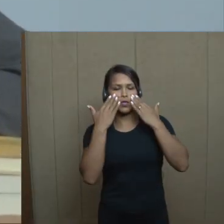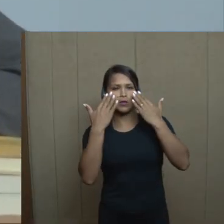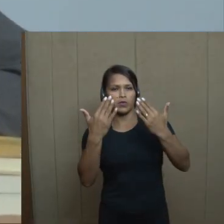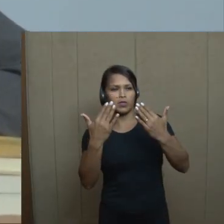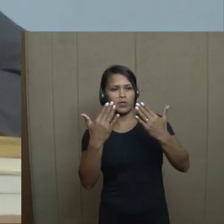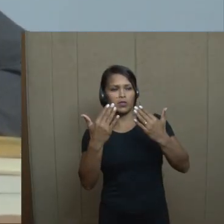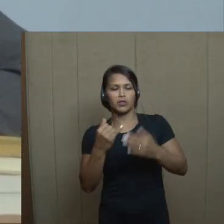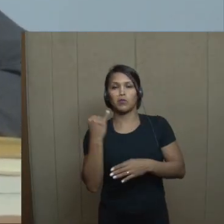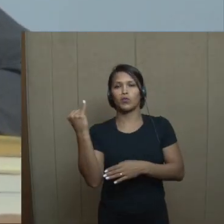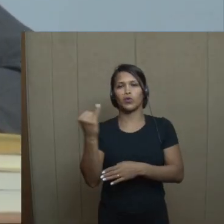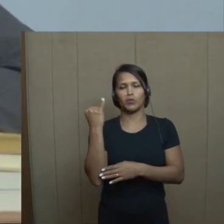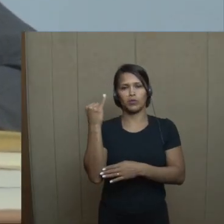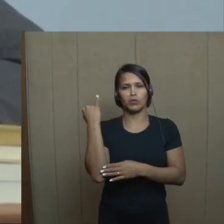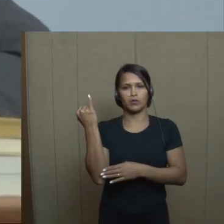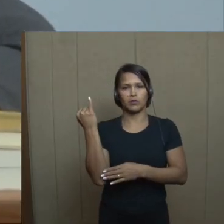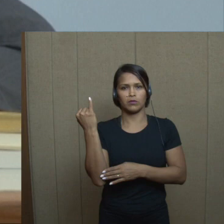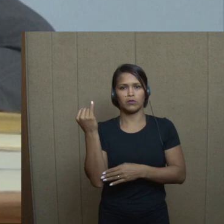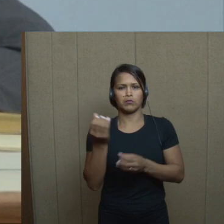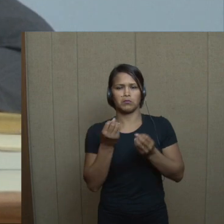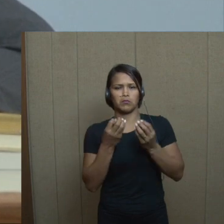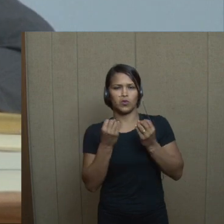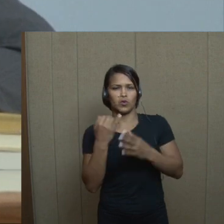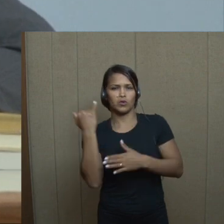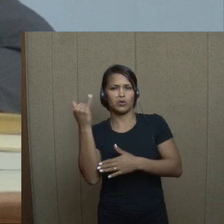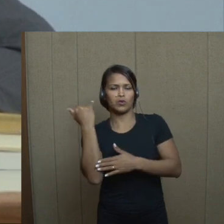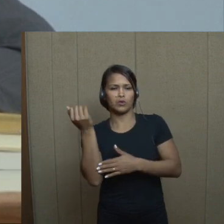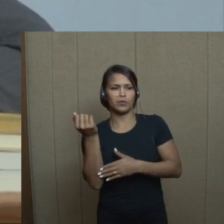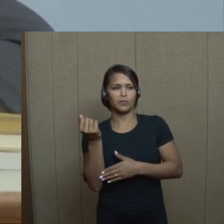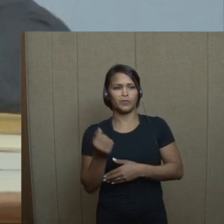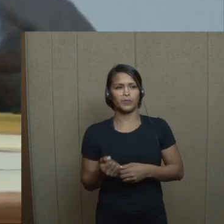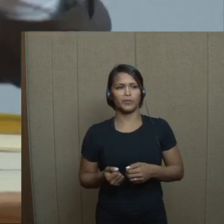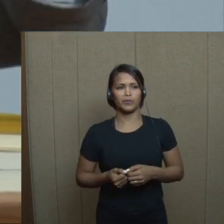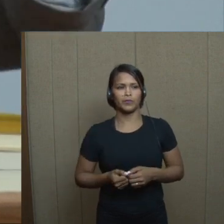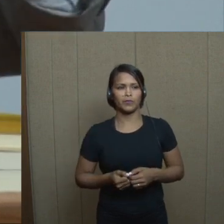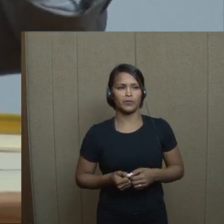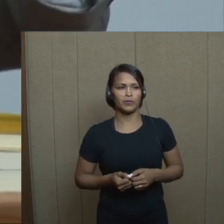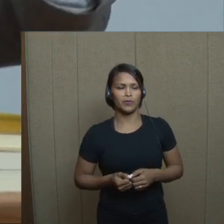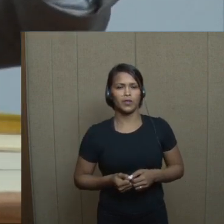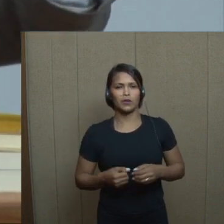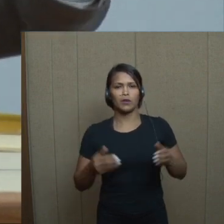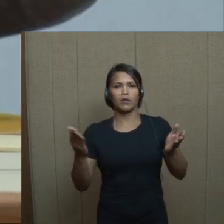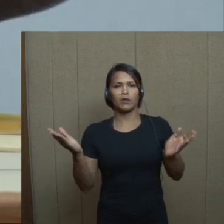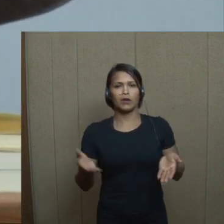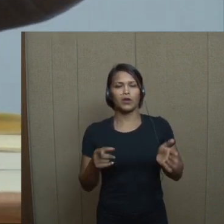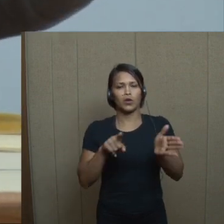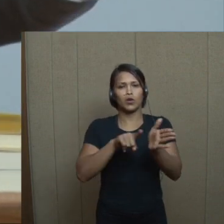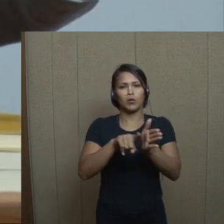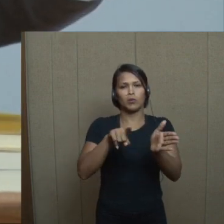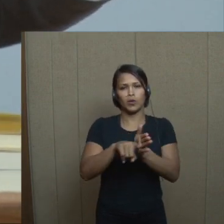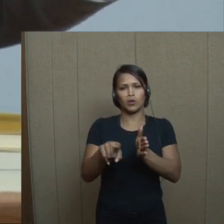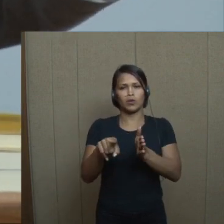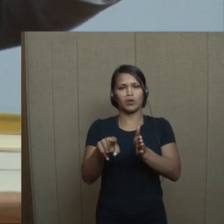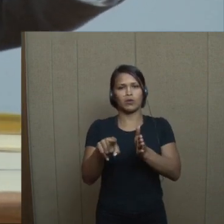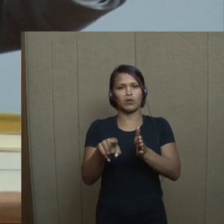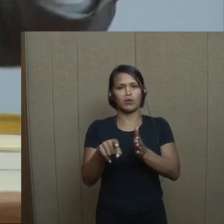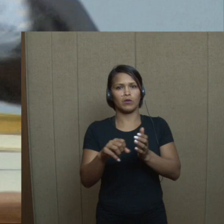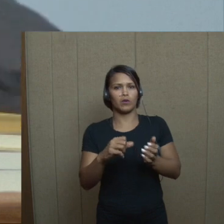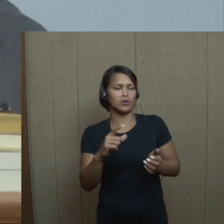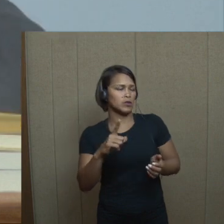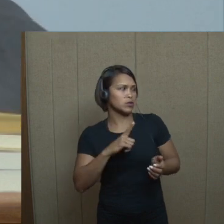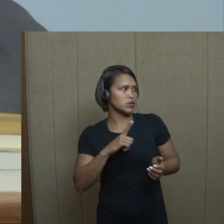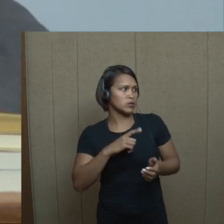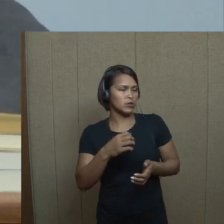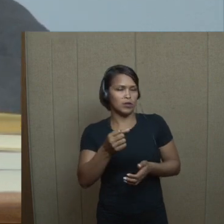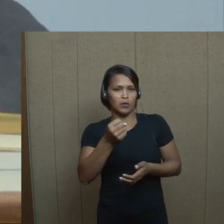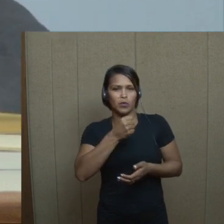Eu abriria então agora para perguntas. Nós temos um microfone, dois microfones, na realidade, aqui,